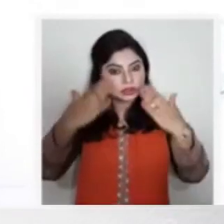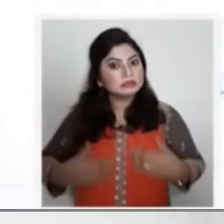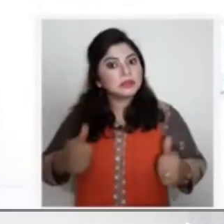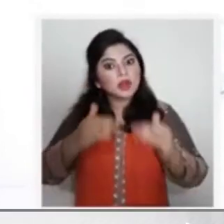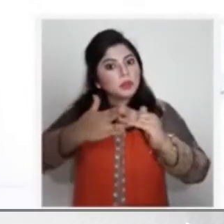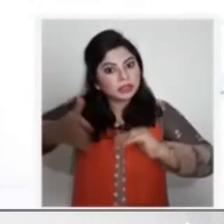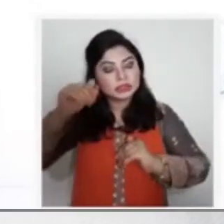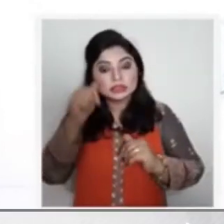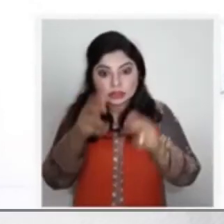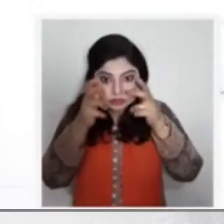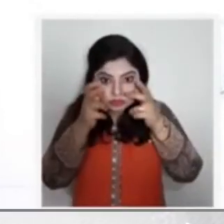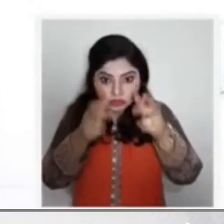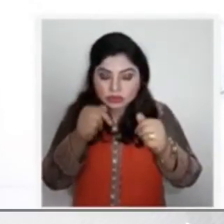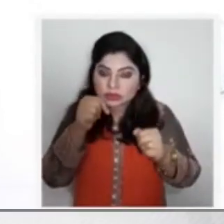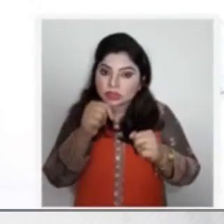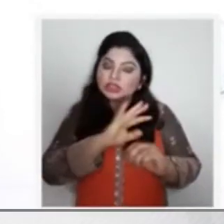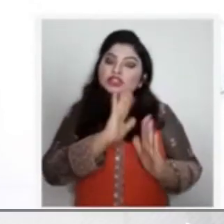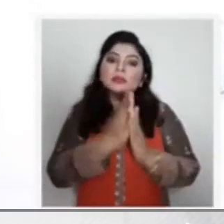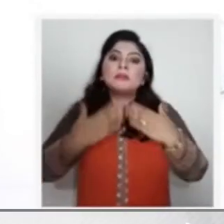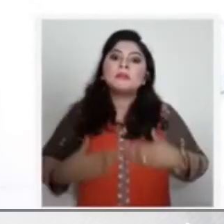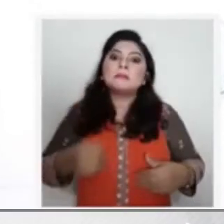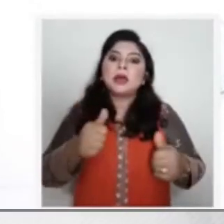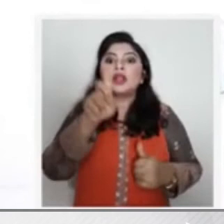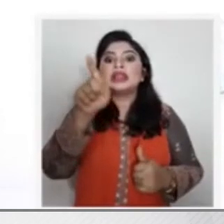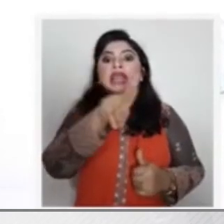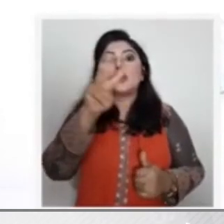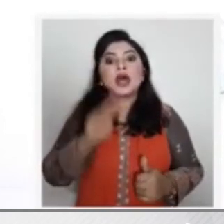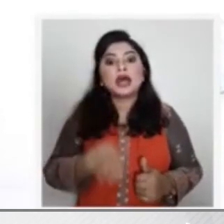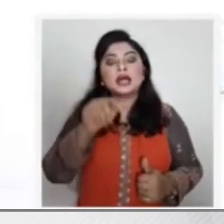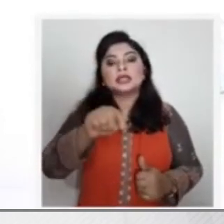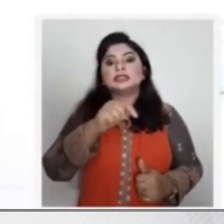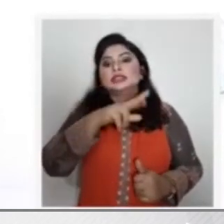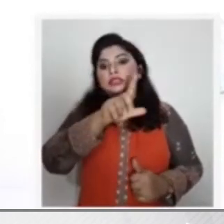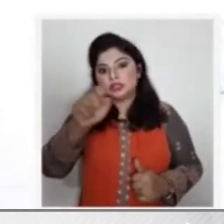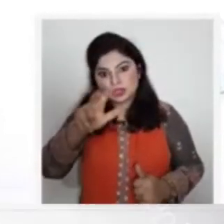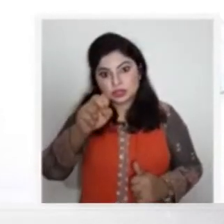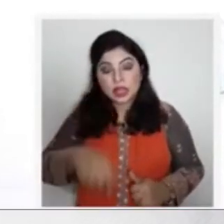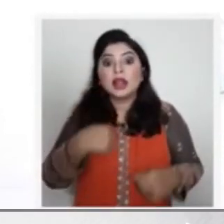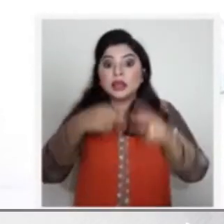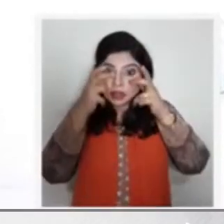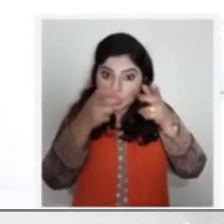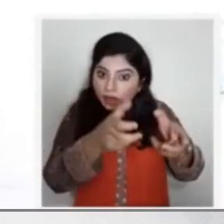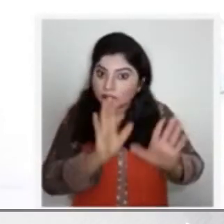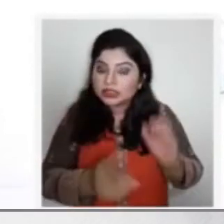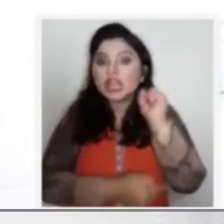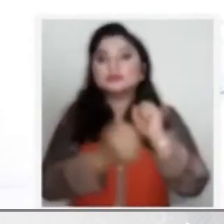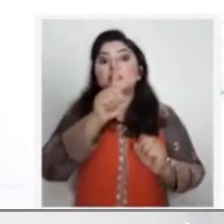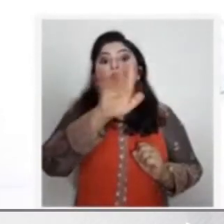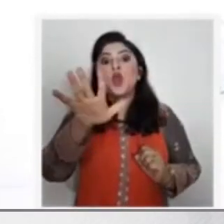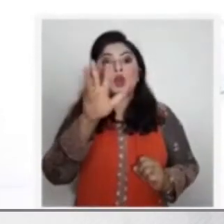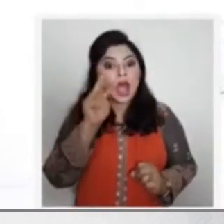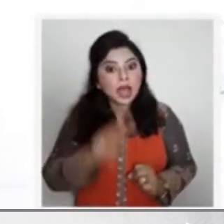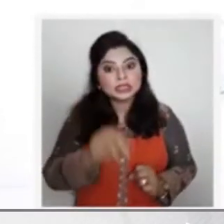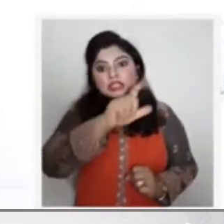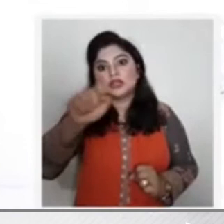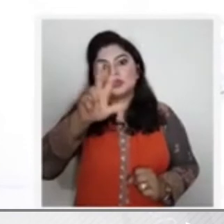আইসোলেশনে ২৯৩৭৯ জন এবং এ পর্যন্ত আইসোলেশন থেকে মুক্ত হয়েছেন ১৩৪৩২ জন। বর্তমানে